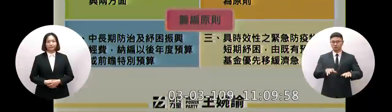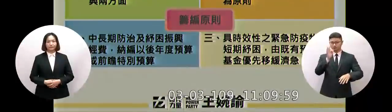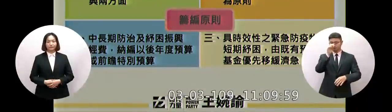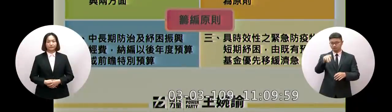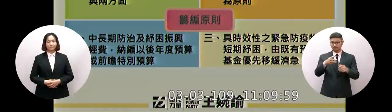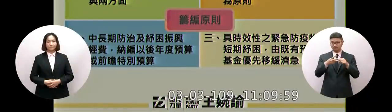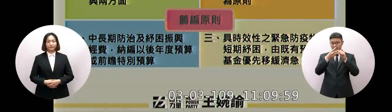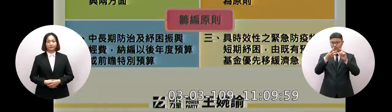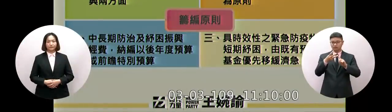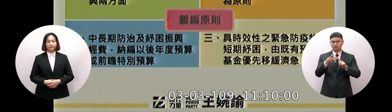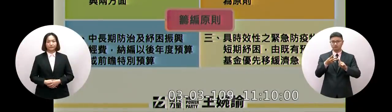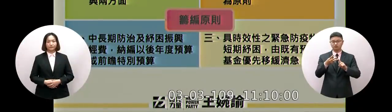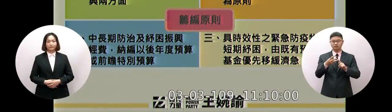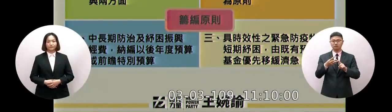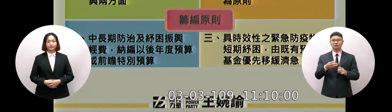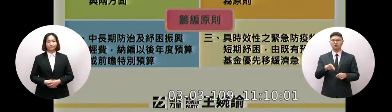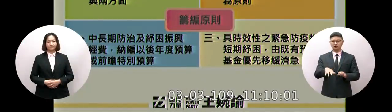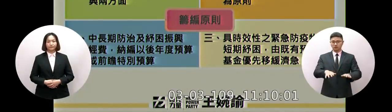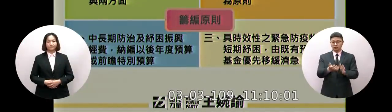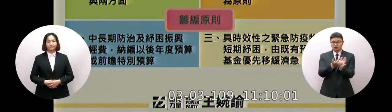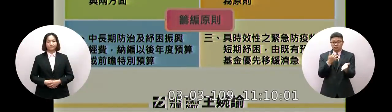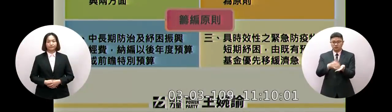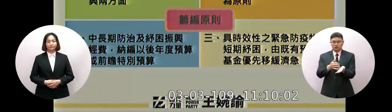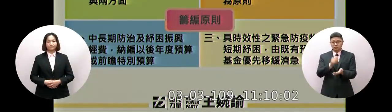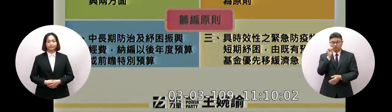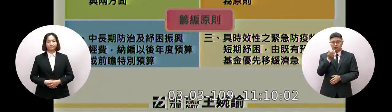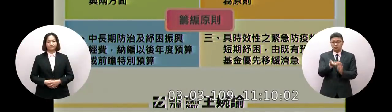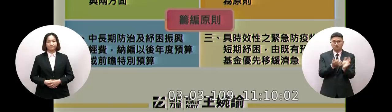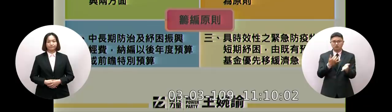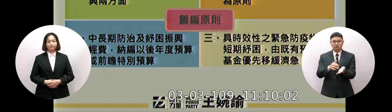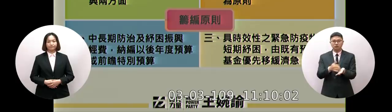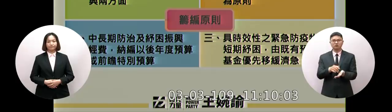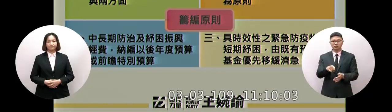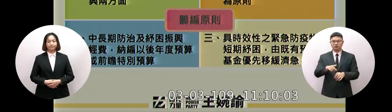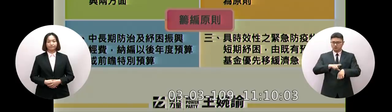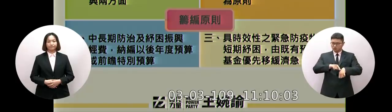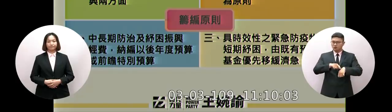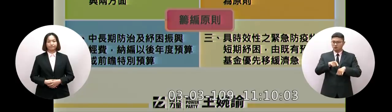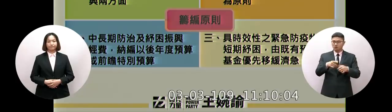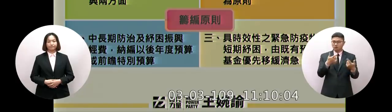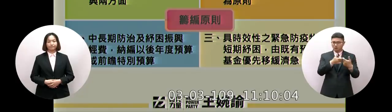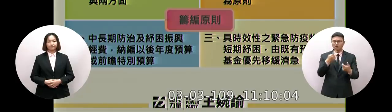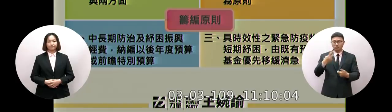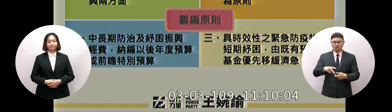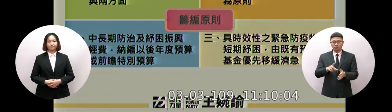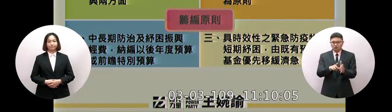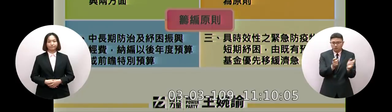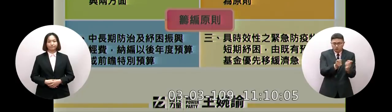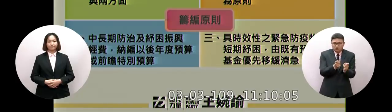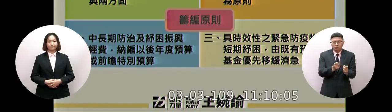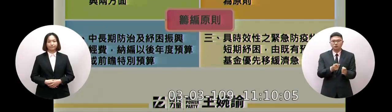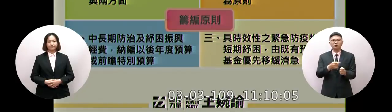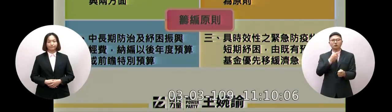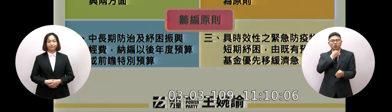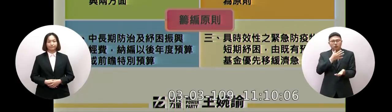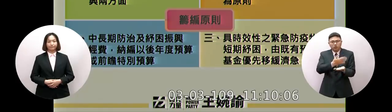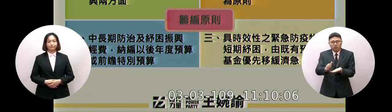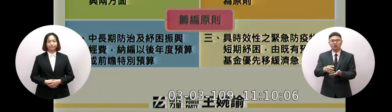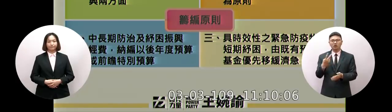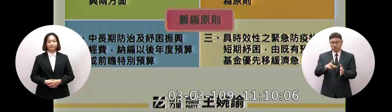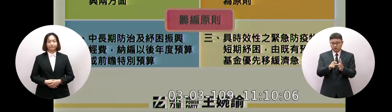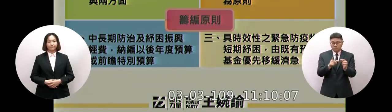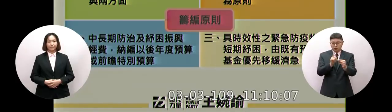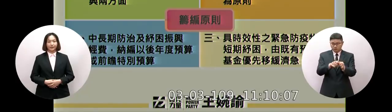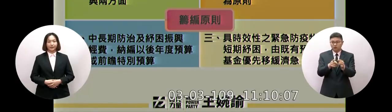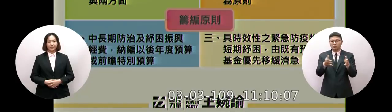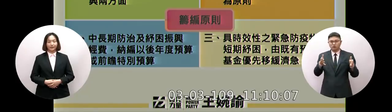点。我们具有时效，我们这次的预算特别预算应该要以具有时效性的防疫措施和短期的纾困为主，那中长期的纾